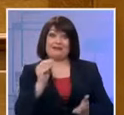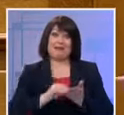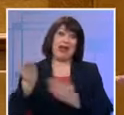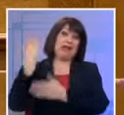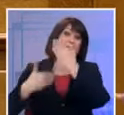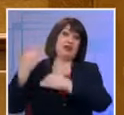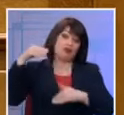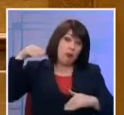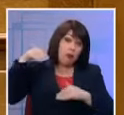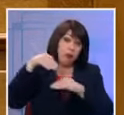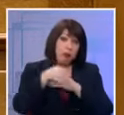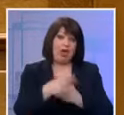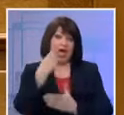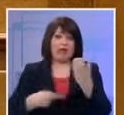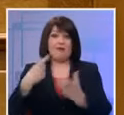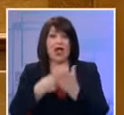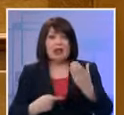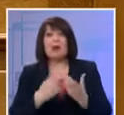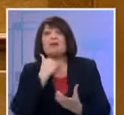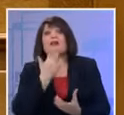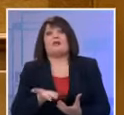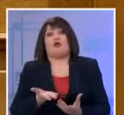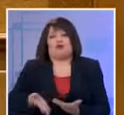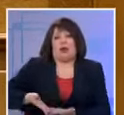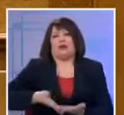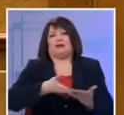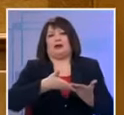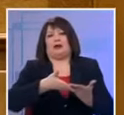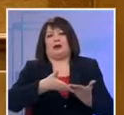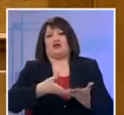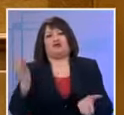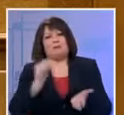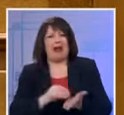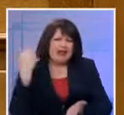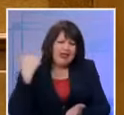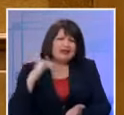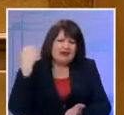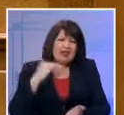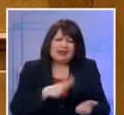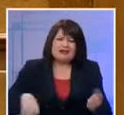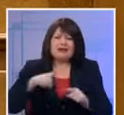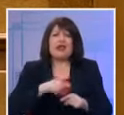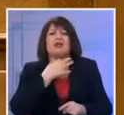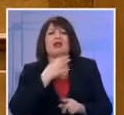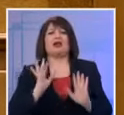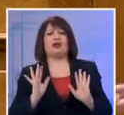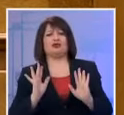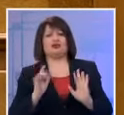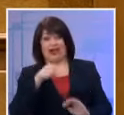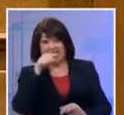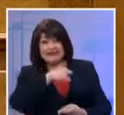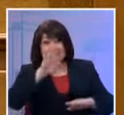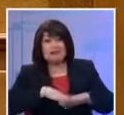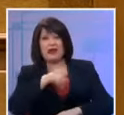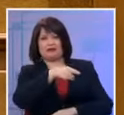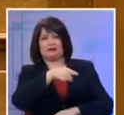χώρα σε ύφεση και σε ελλείμματα, δεν μπορούμε να στηρίξουμε ένα νέο κύκλο θυσιών που δεν χρειάζονται και που εσείς τις